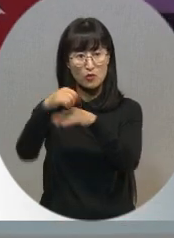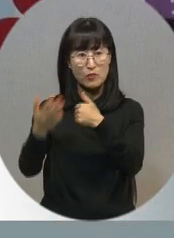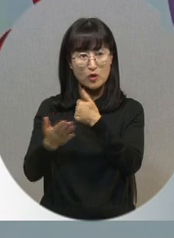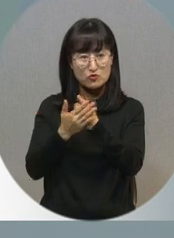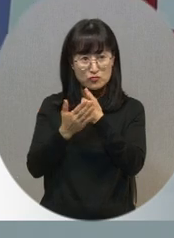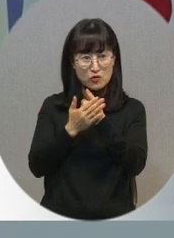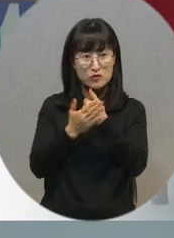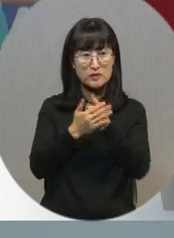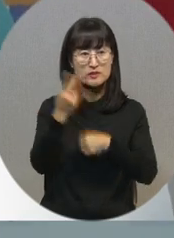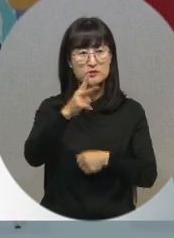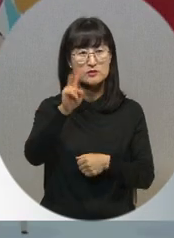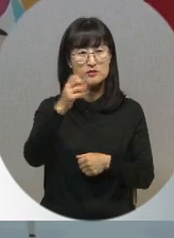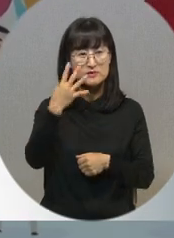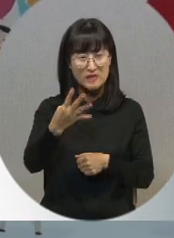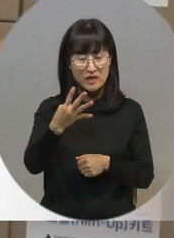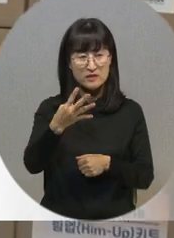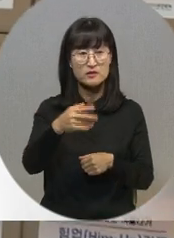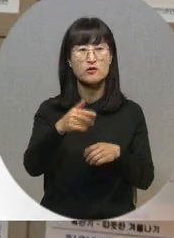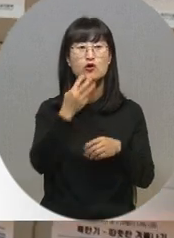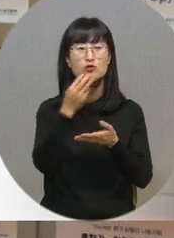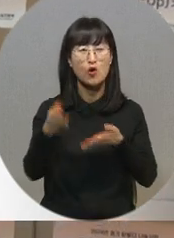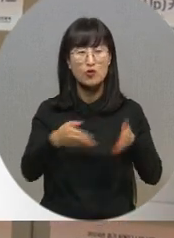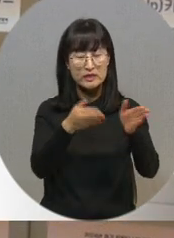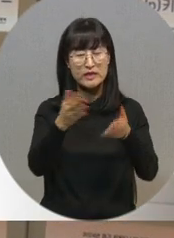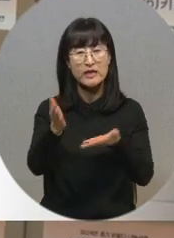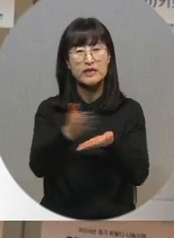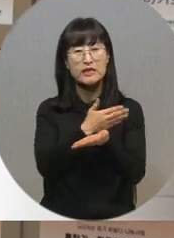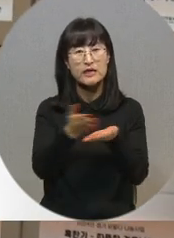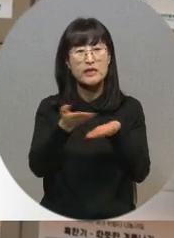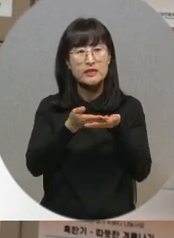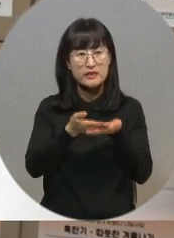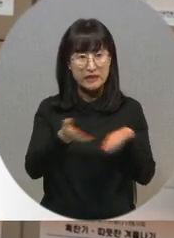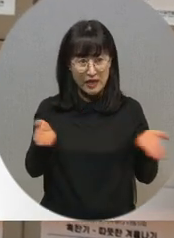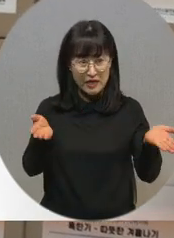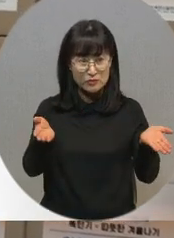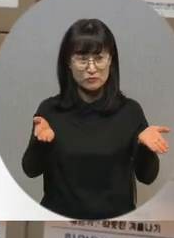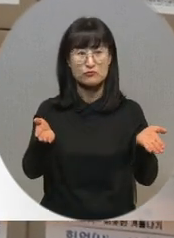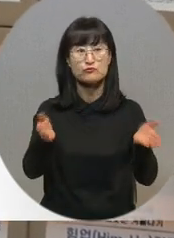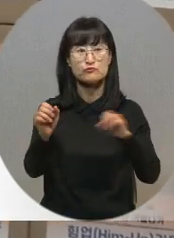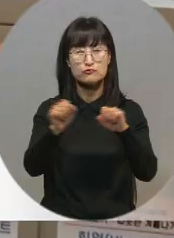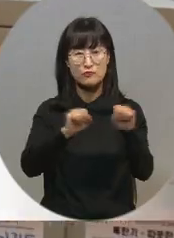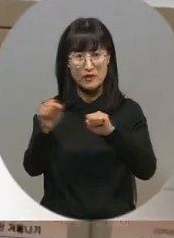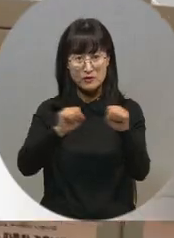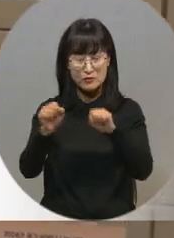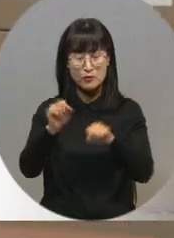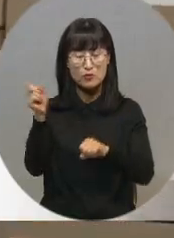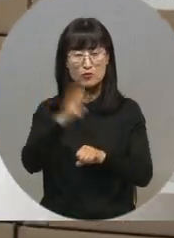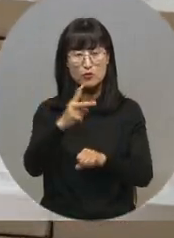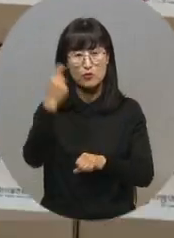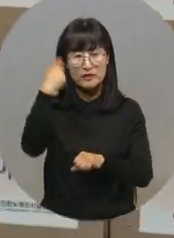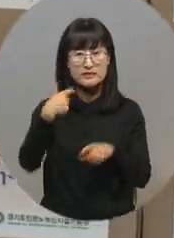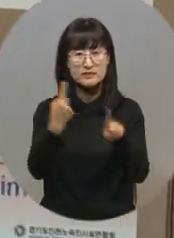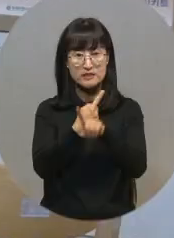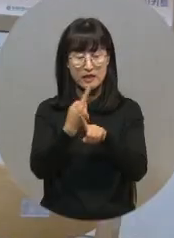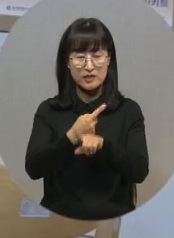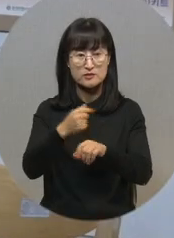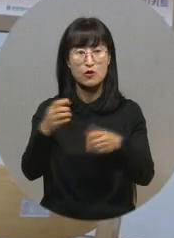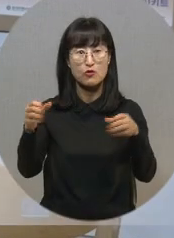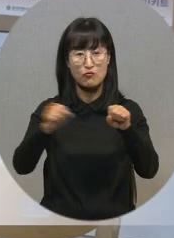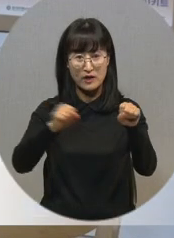2024년 경기 비발디 나눔 사업의 일환인 나눔과 인식 개선 캠페인 후원 물품 전달식을